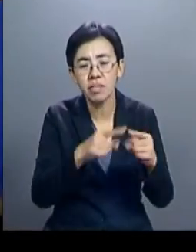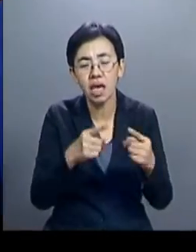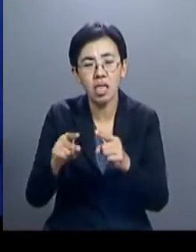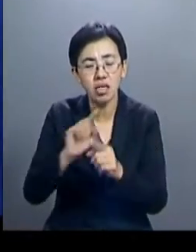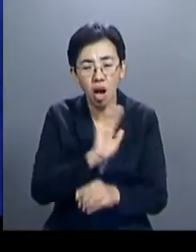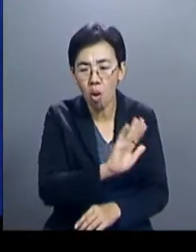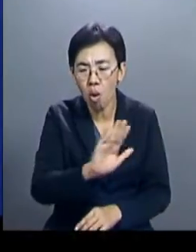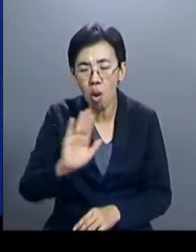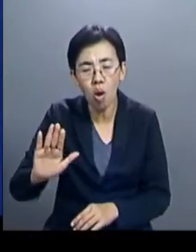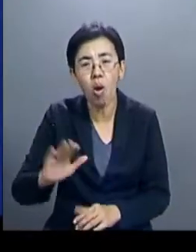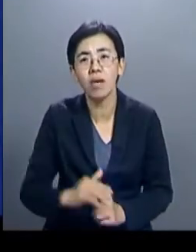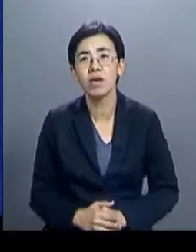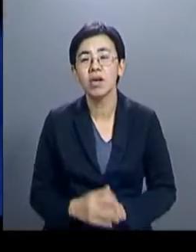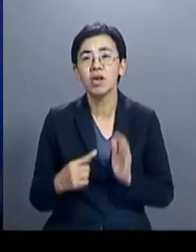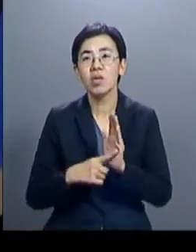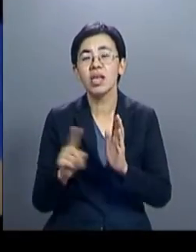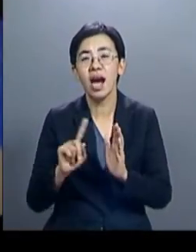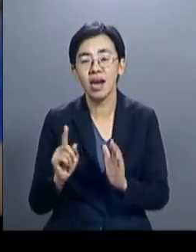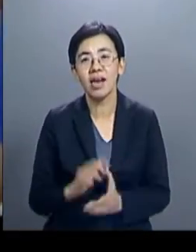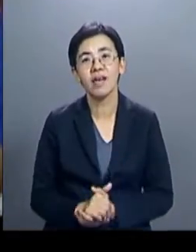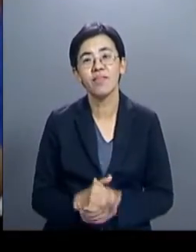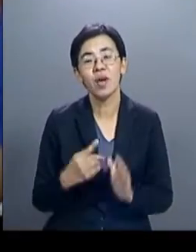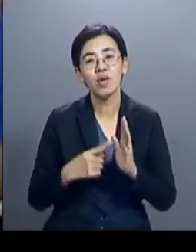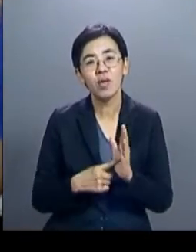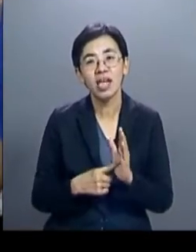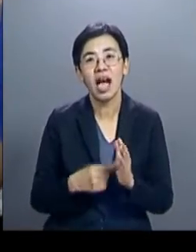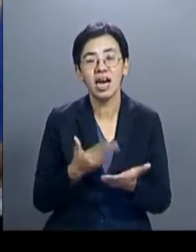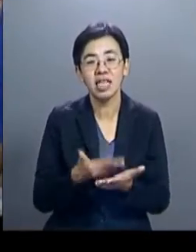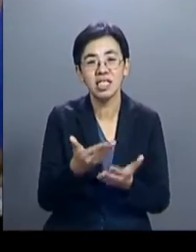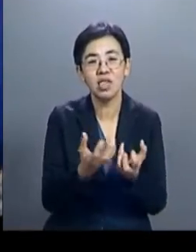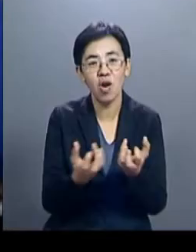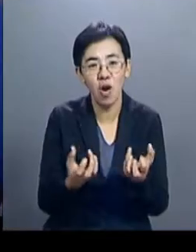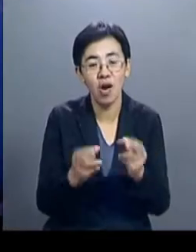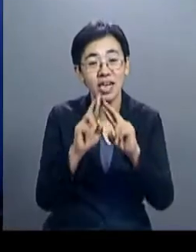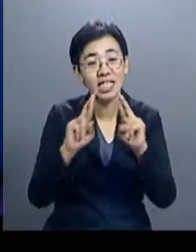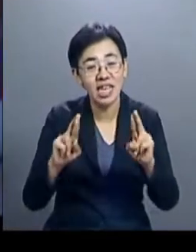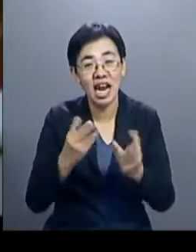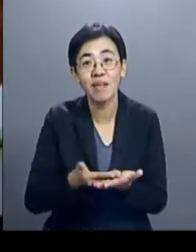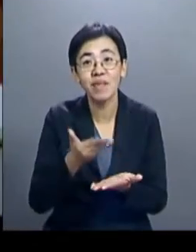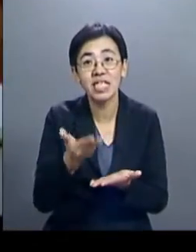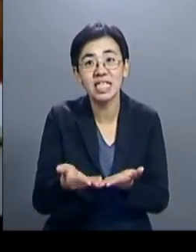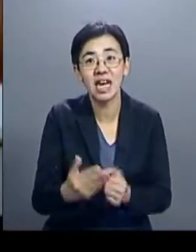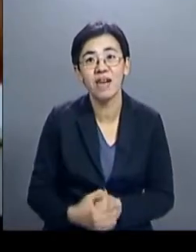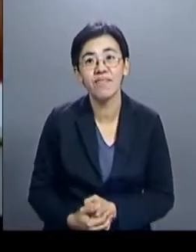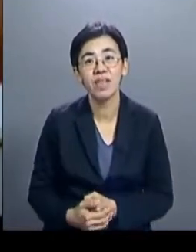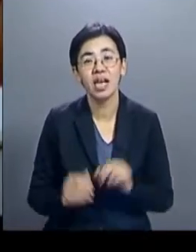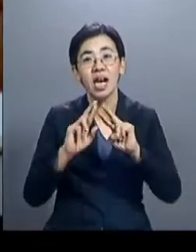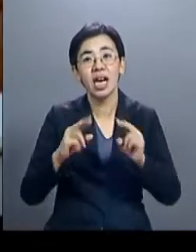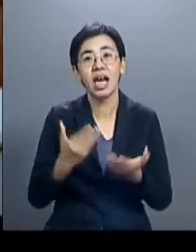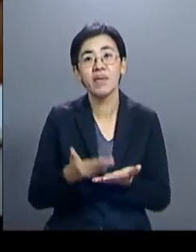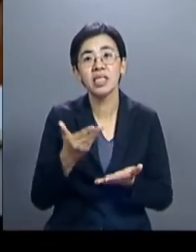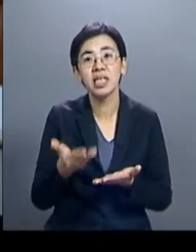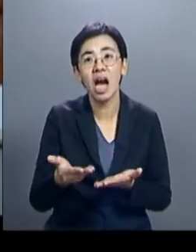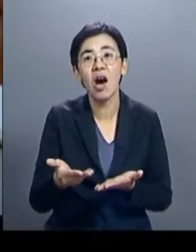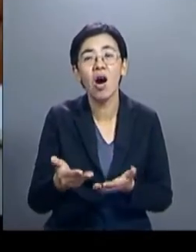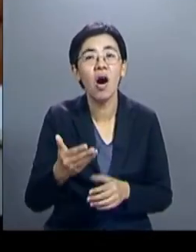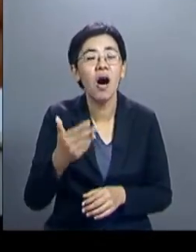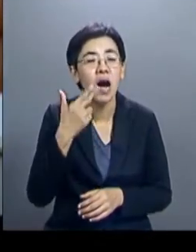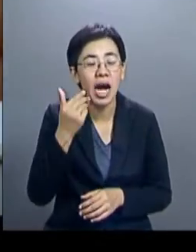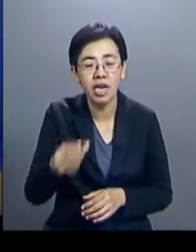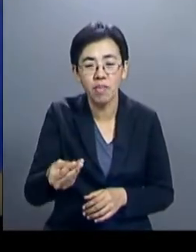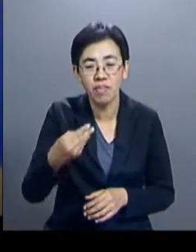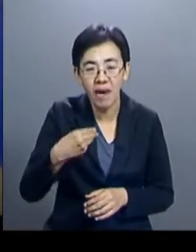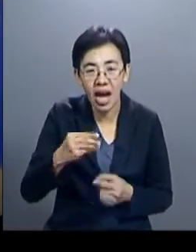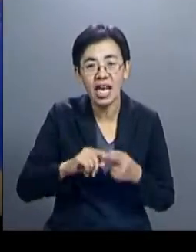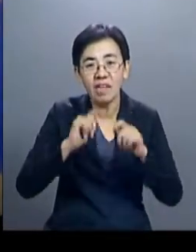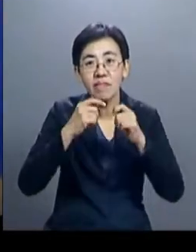คนเช่นเรื่องเล็กๆน้อยๆอย่างการซื้อของในร้านสะดวกซื้อที่อินเดียที่ผู้ขายมักให้ขนมกับหมากฝรั่ง